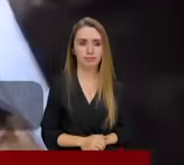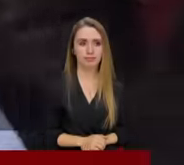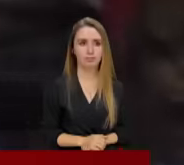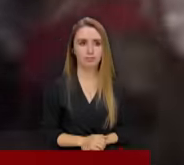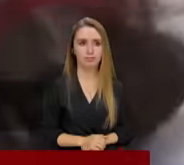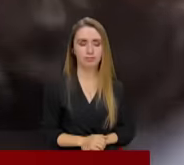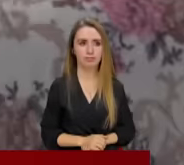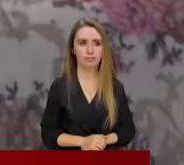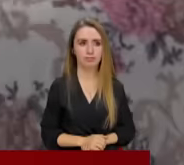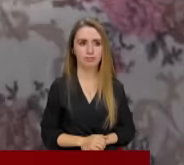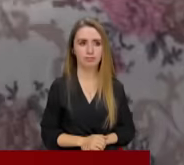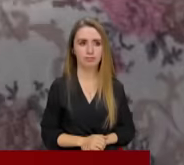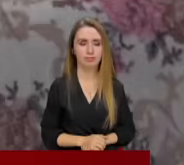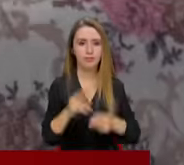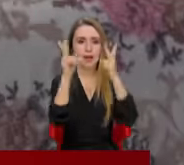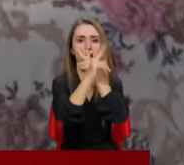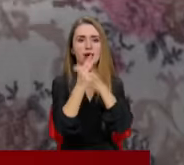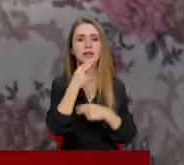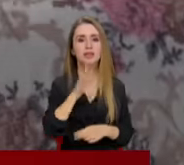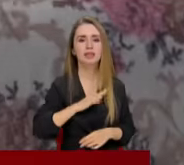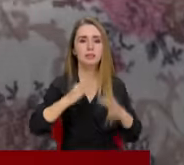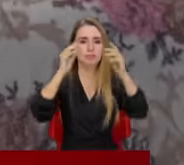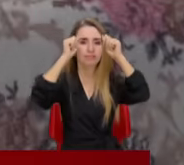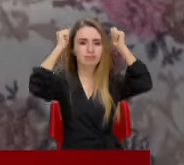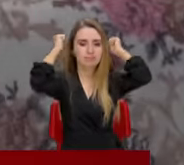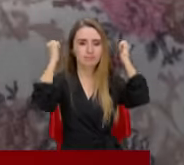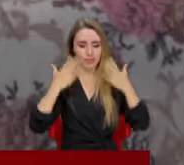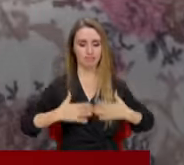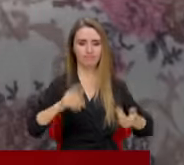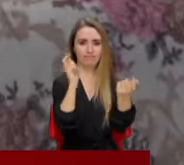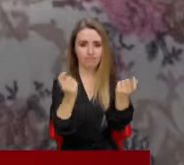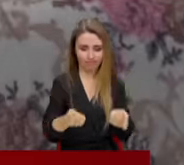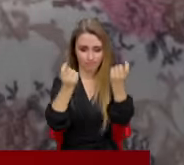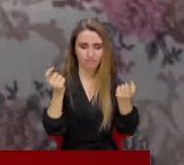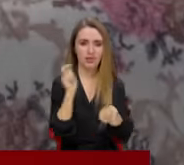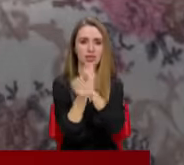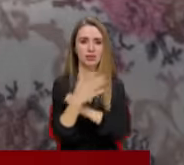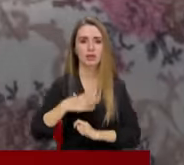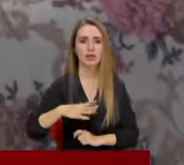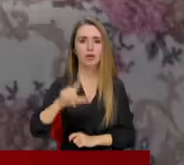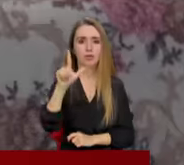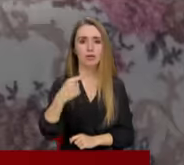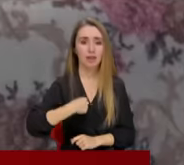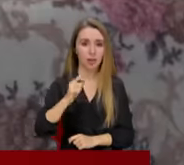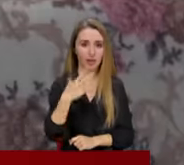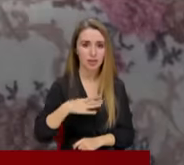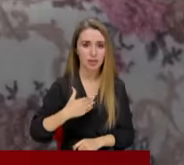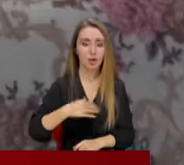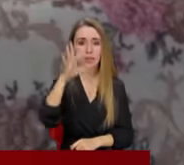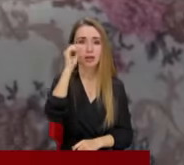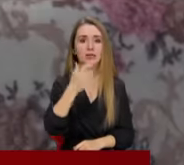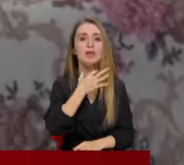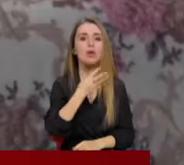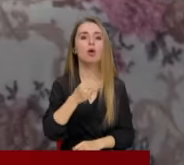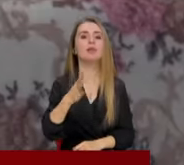Oh. Tek hayalim kızımın saçını toparlayabilmek, üstünü değiştirebilmem, bütün ihtiyaçlarını tek başıma görebilmem. Kimseye